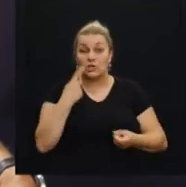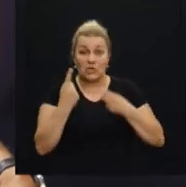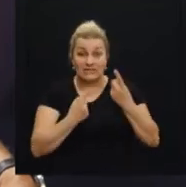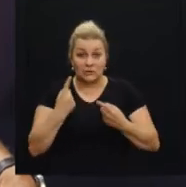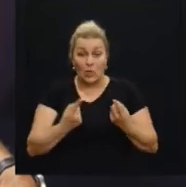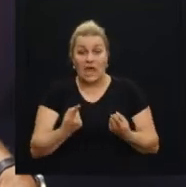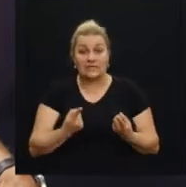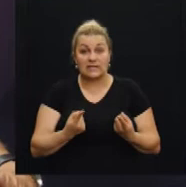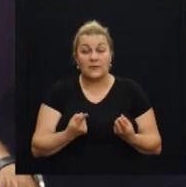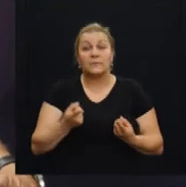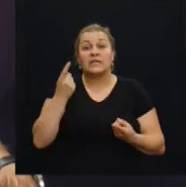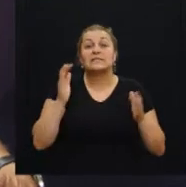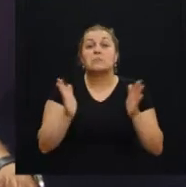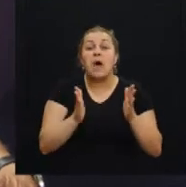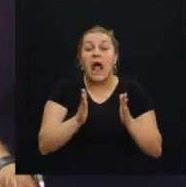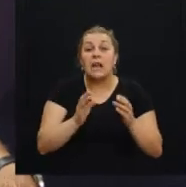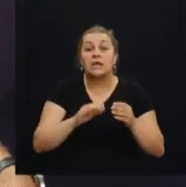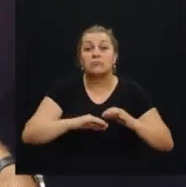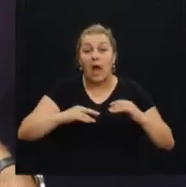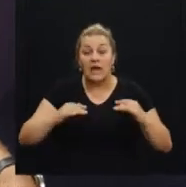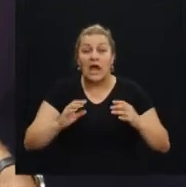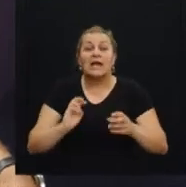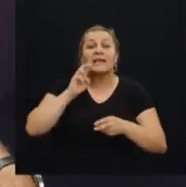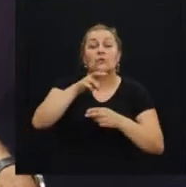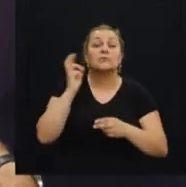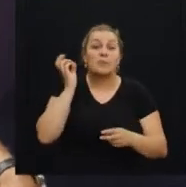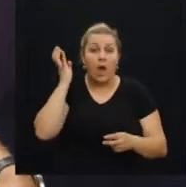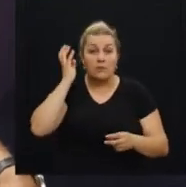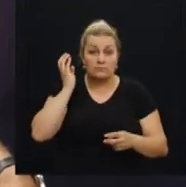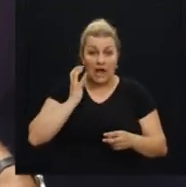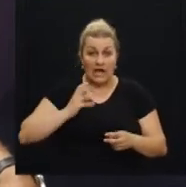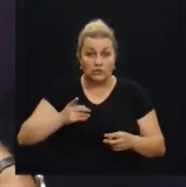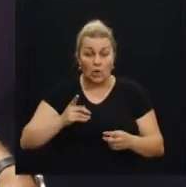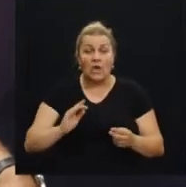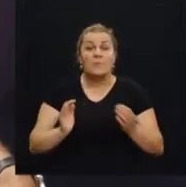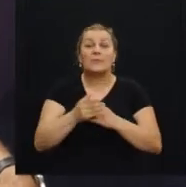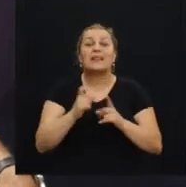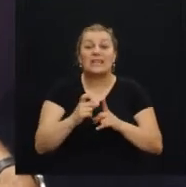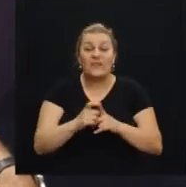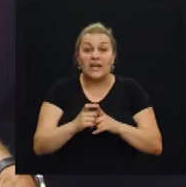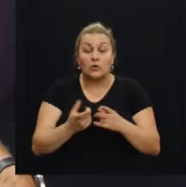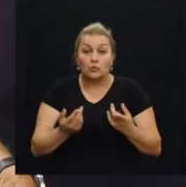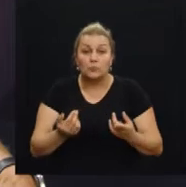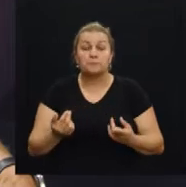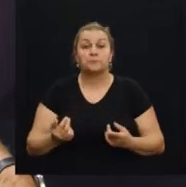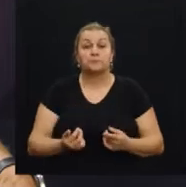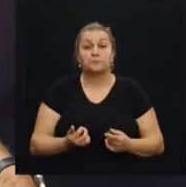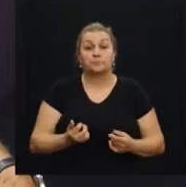vrlo. Iz Mali Bara krenuli smo prema Makarskoj i u Drveniku. U Drveniku ja idem